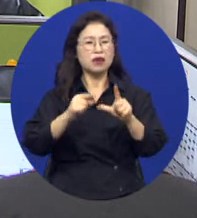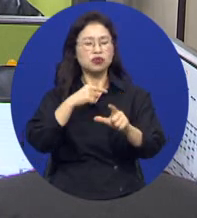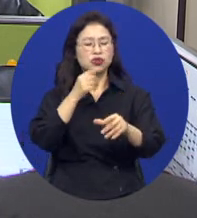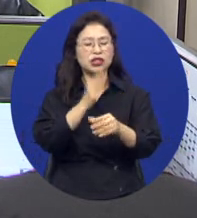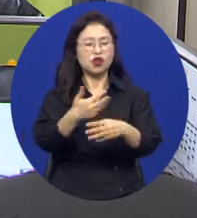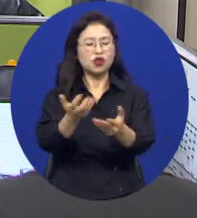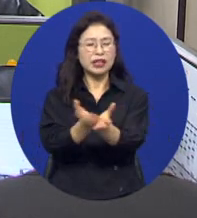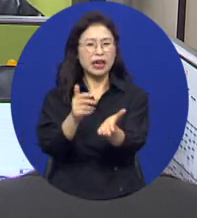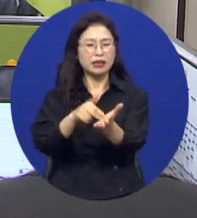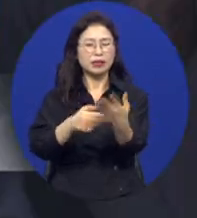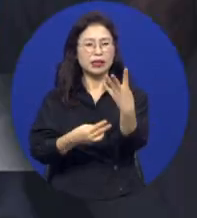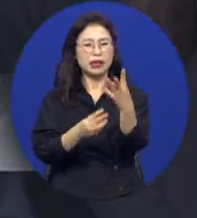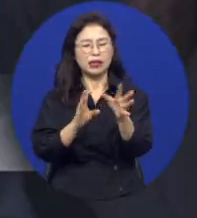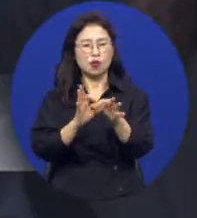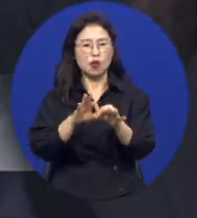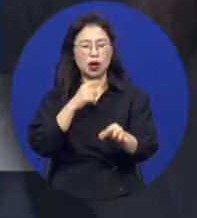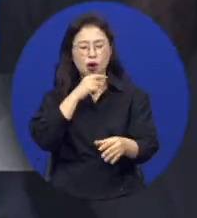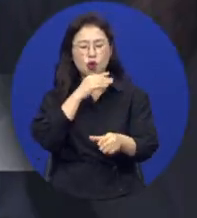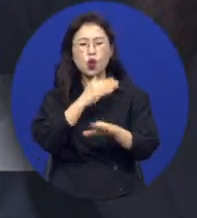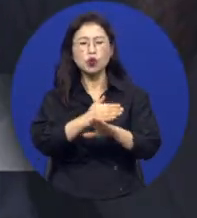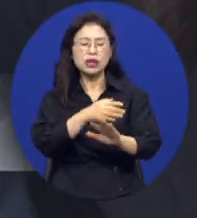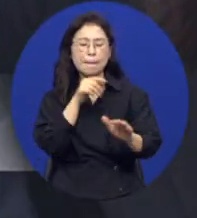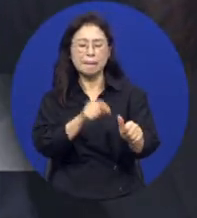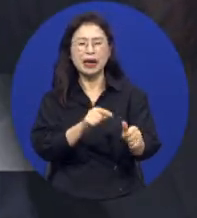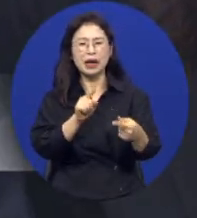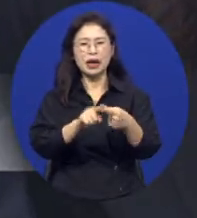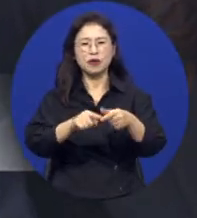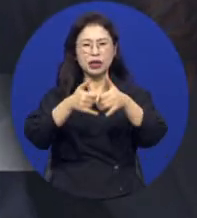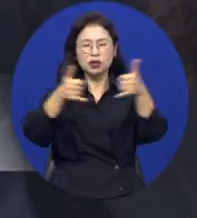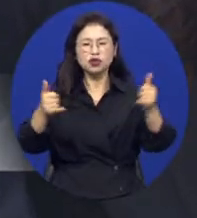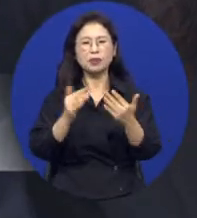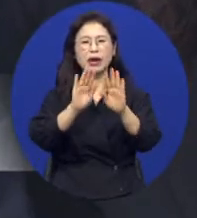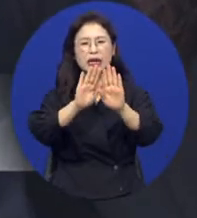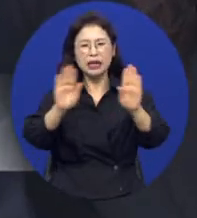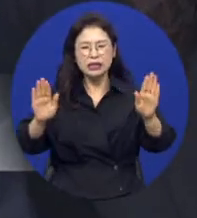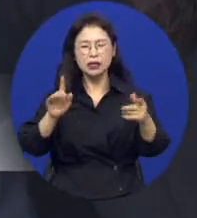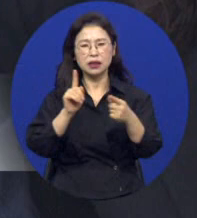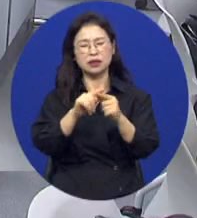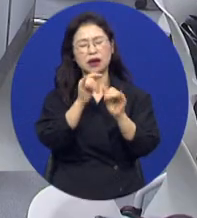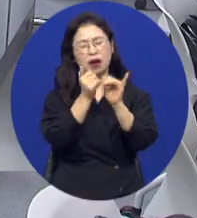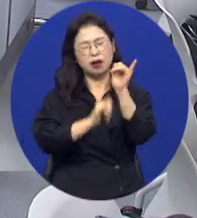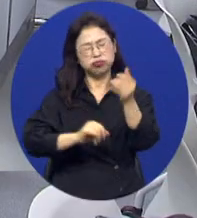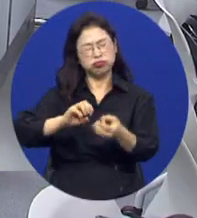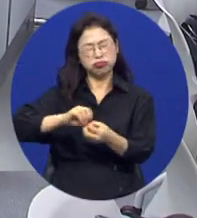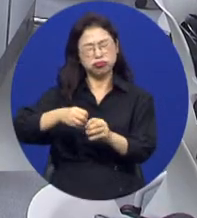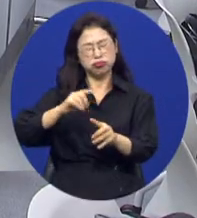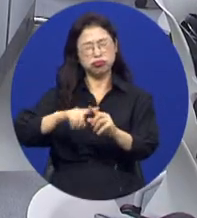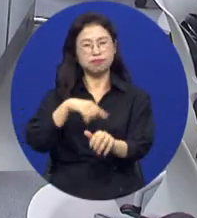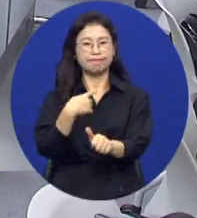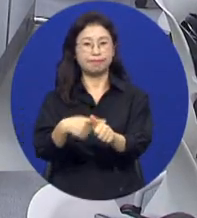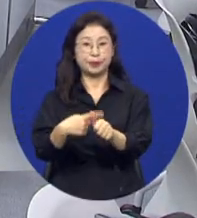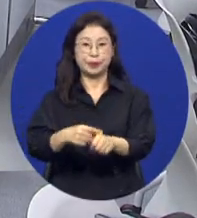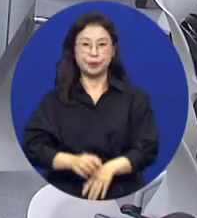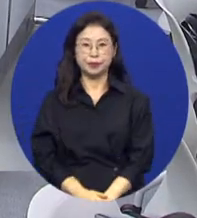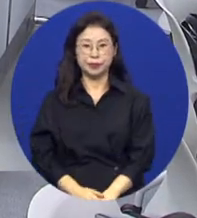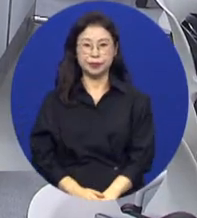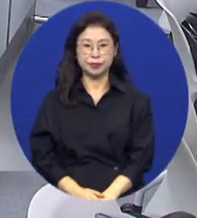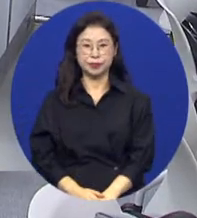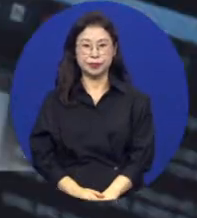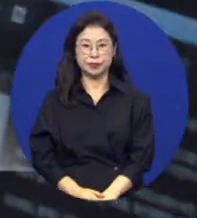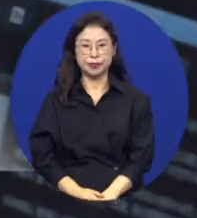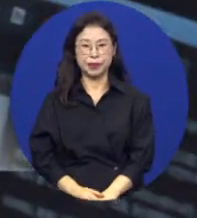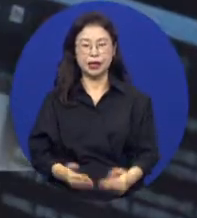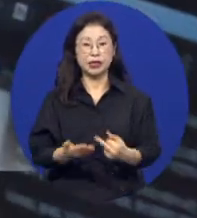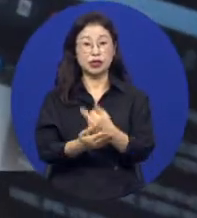정당이 43 사건은 공산 폭동이라는 현수막을 게시한 것은 역사 왜곡이라고 규탄했습니다 이들은